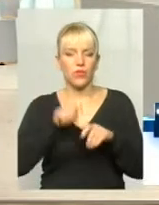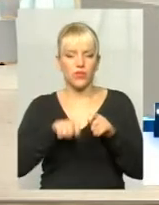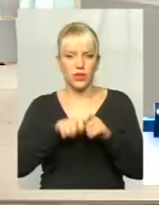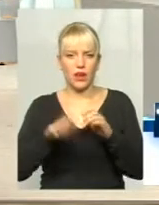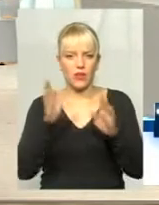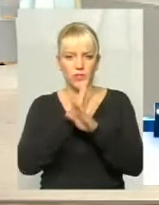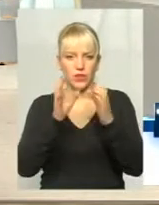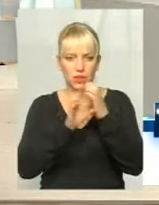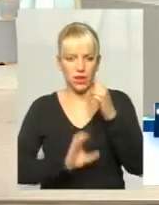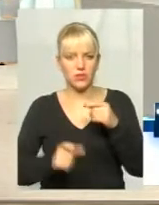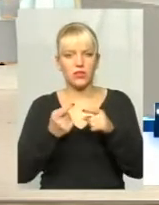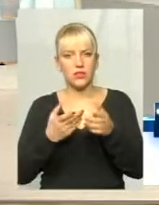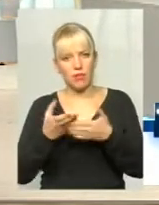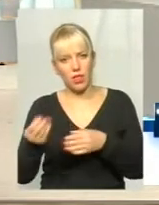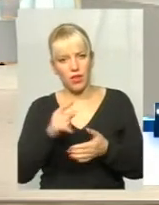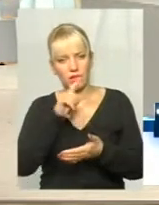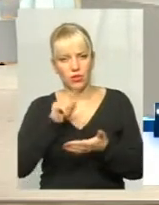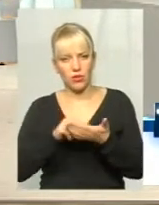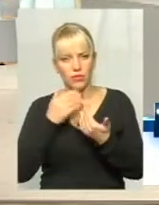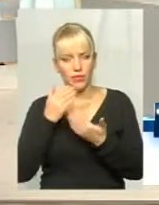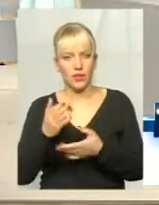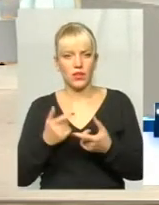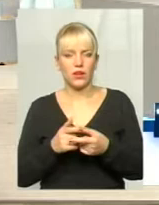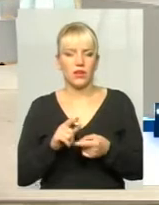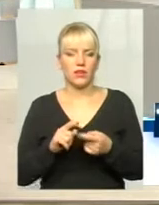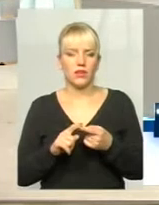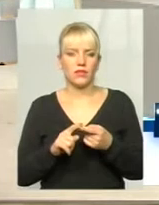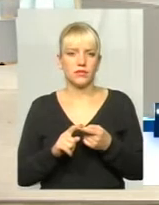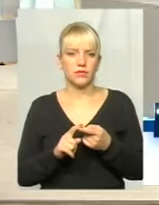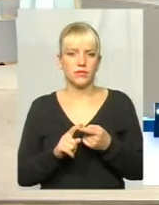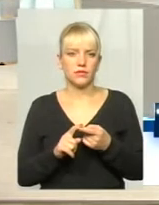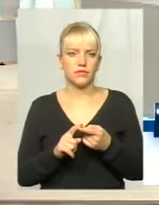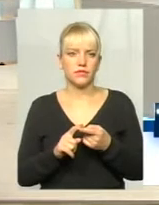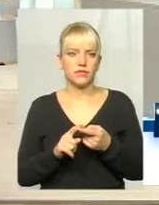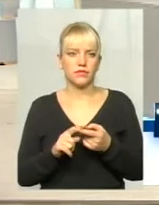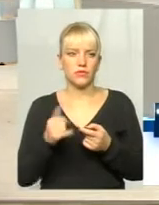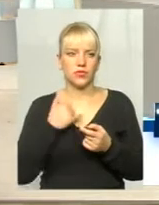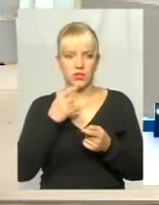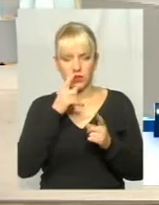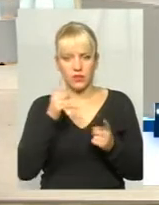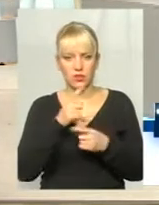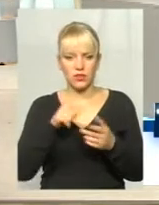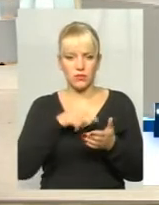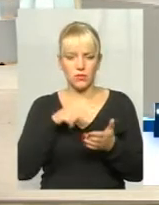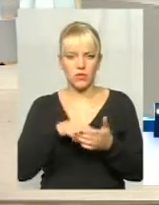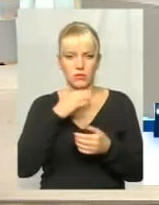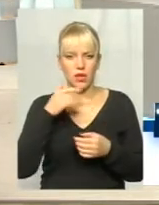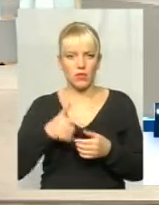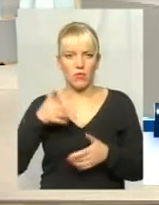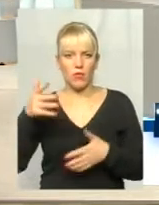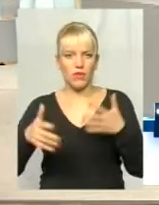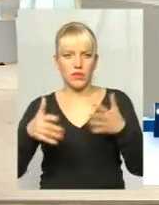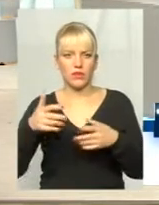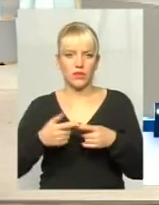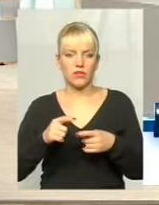одне, мають давати якийсь документ, приходять люди. В нас таке містечко невеличке, багатоповерхівки. Вони